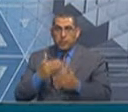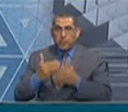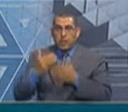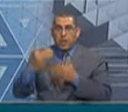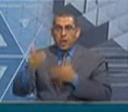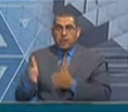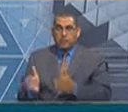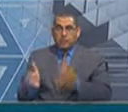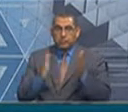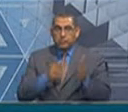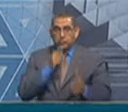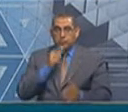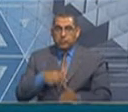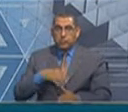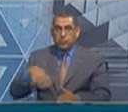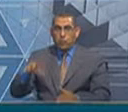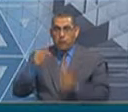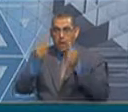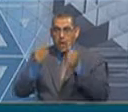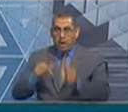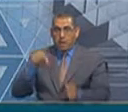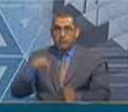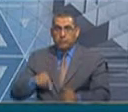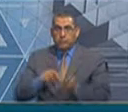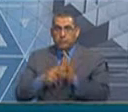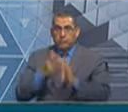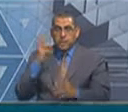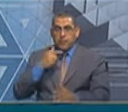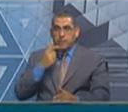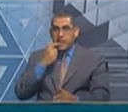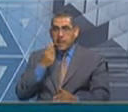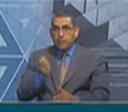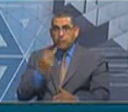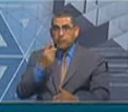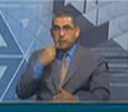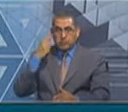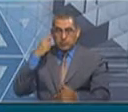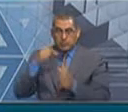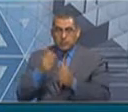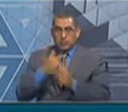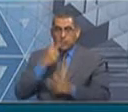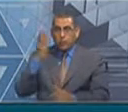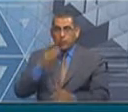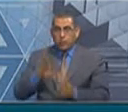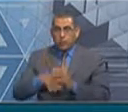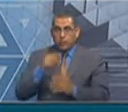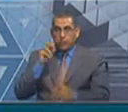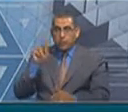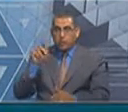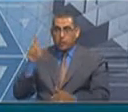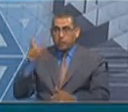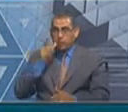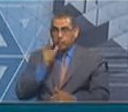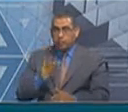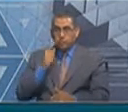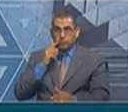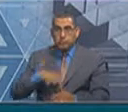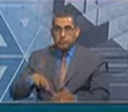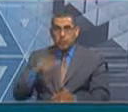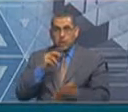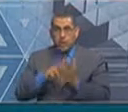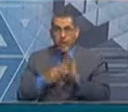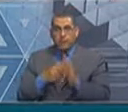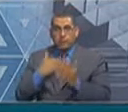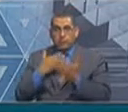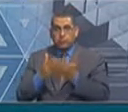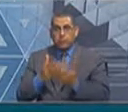طويلة. ويعترف الإعلان أنه في الذكرى 75 لتأسيس الهيئة الدولية، فإن العالم لم يعد